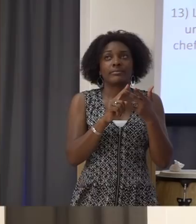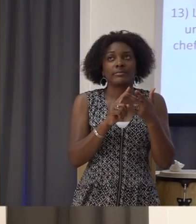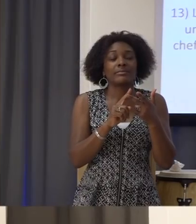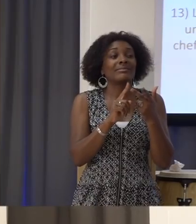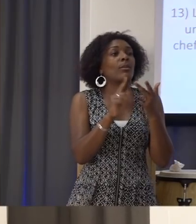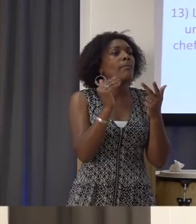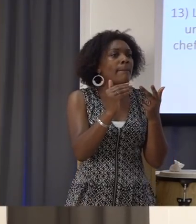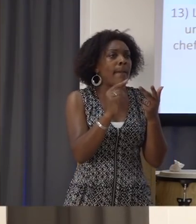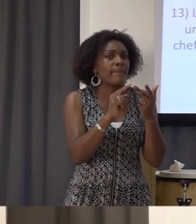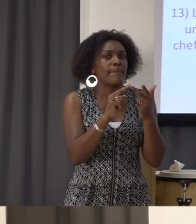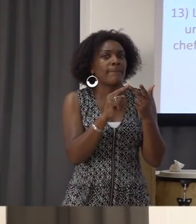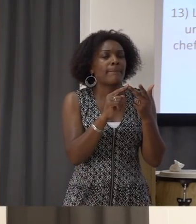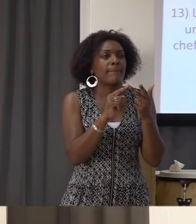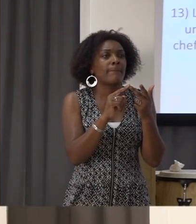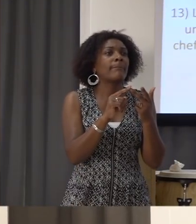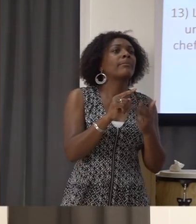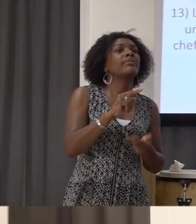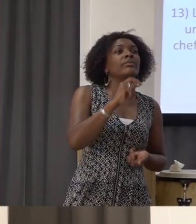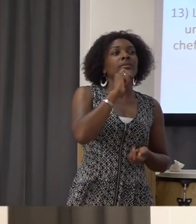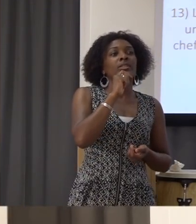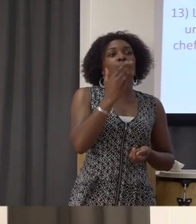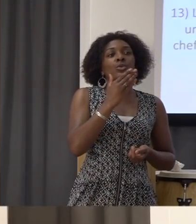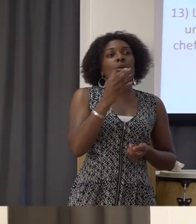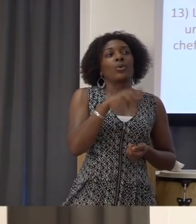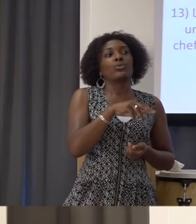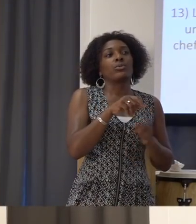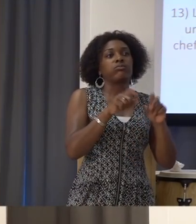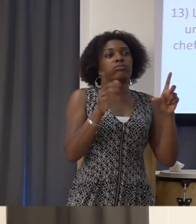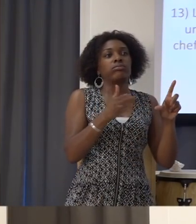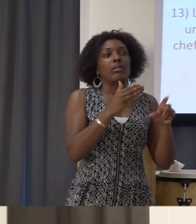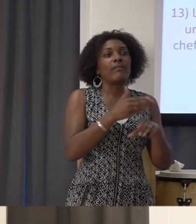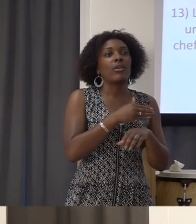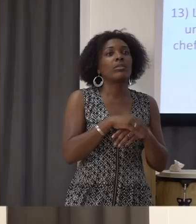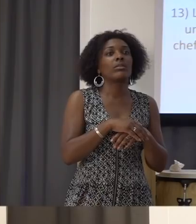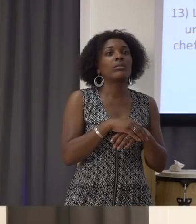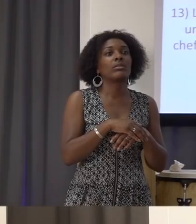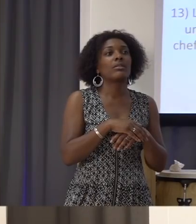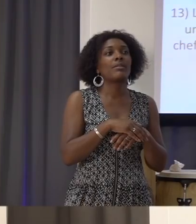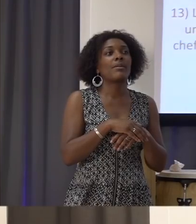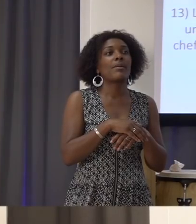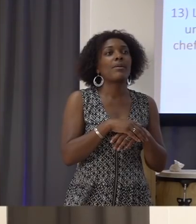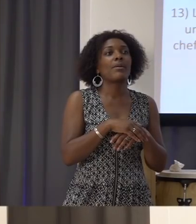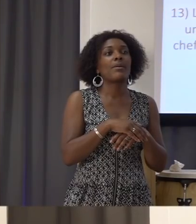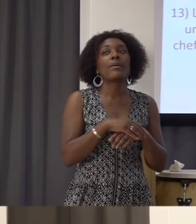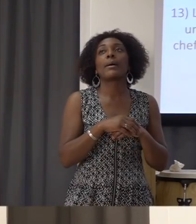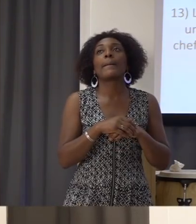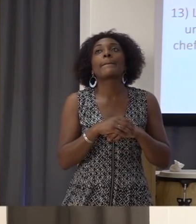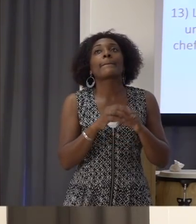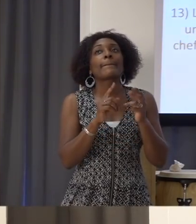sont toutes les forces diaboliques qui travaillent dans la vie de l'homme afin qu'elle soit